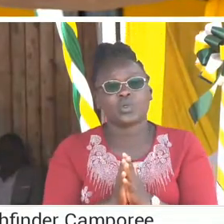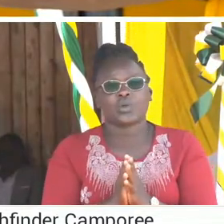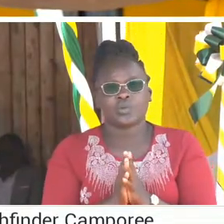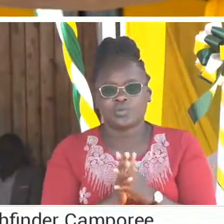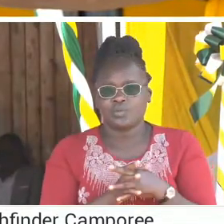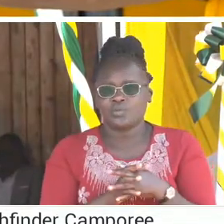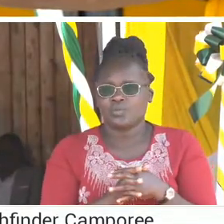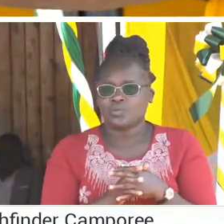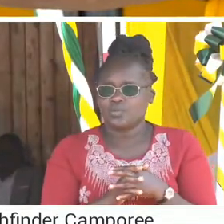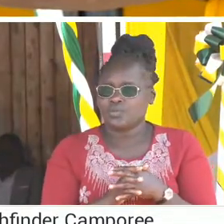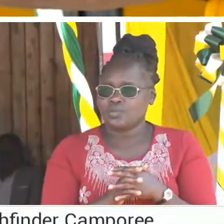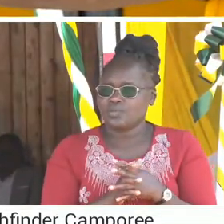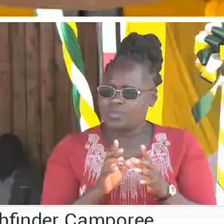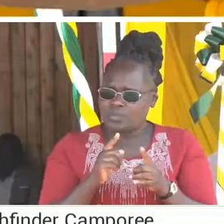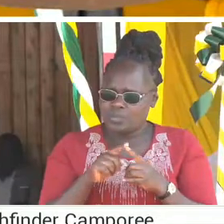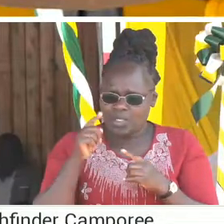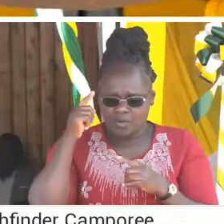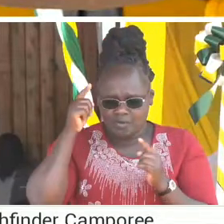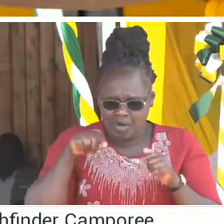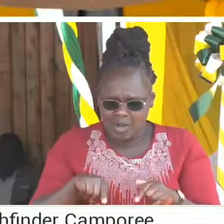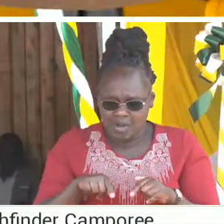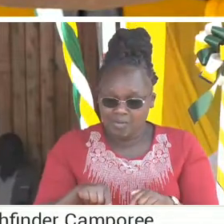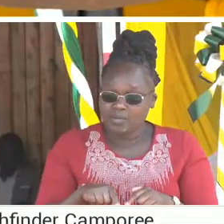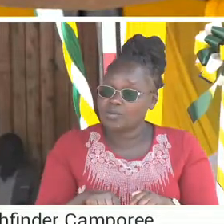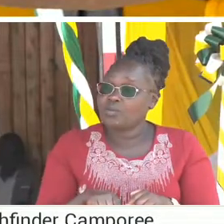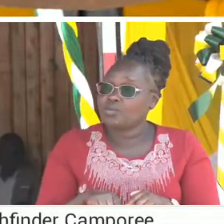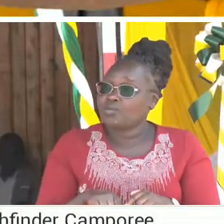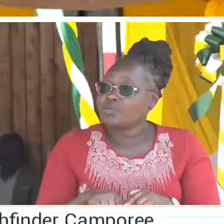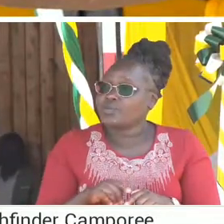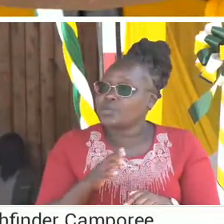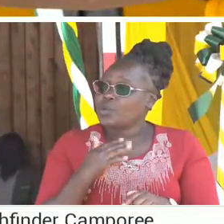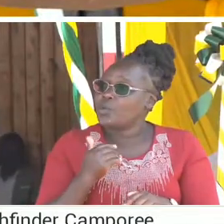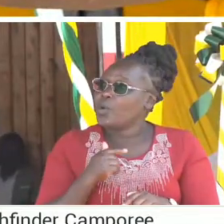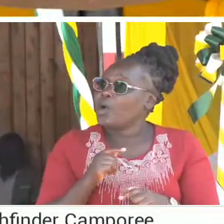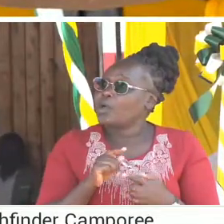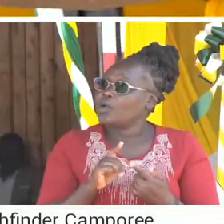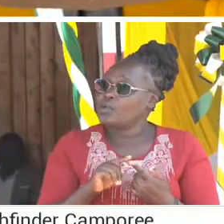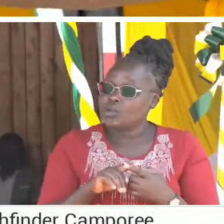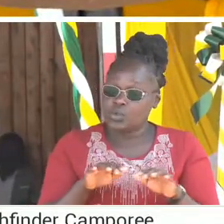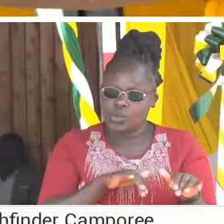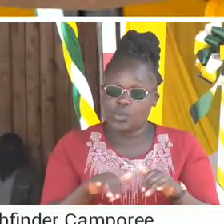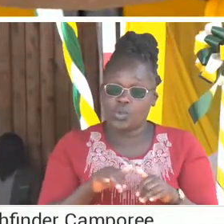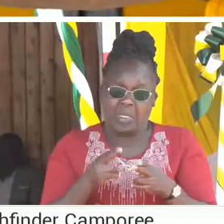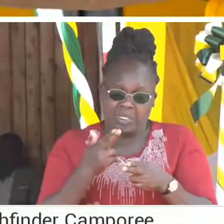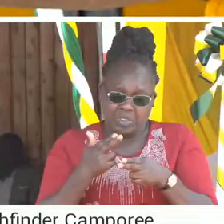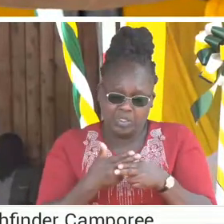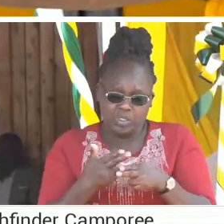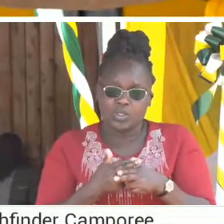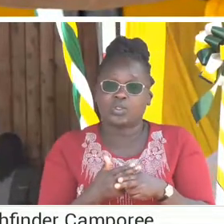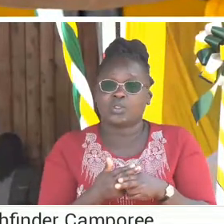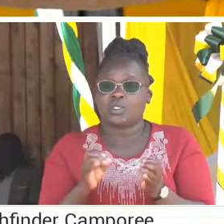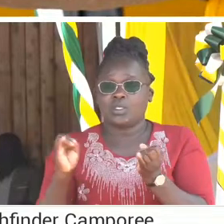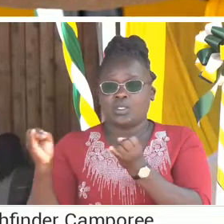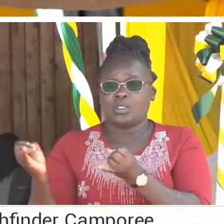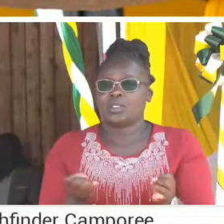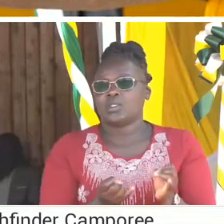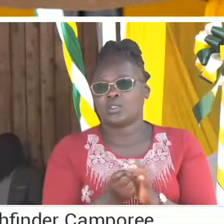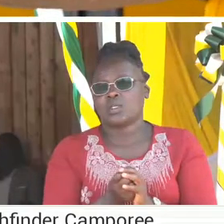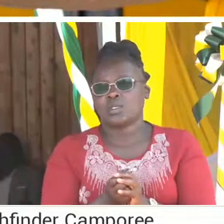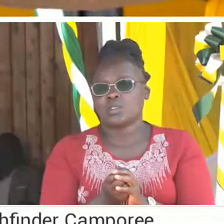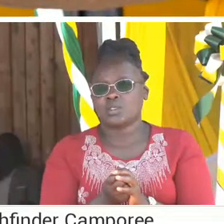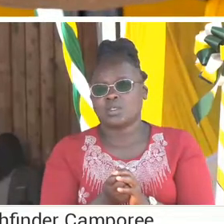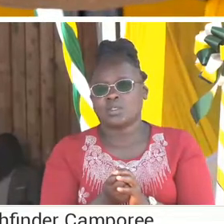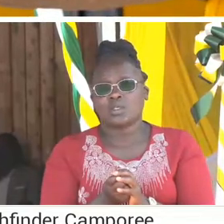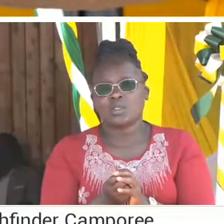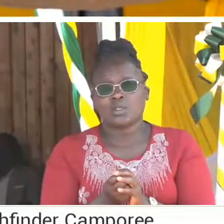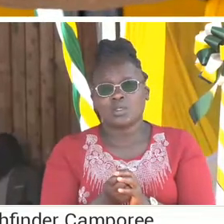kuwajulisha. Lakini kwa sasa ningependa kwa introduction fupi niweze kusoma jambo ambalo